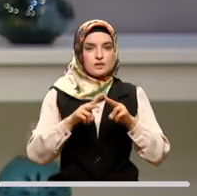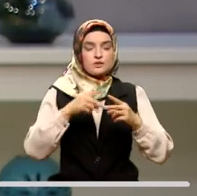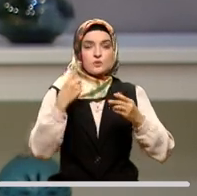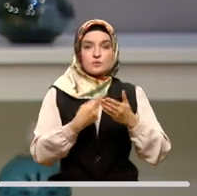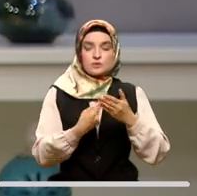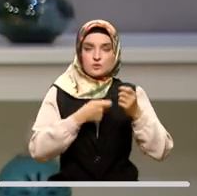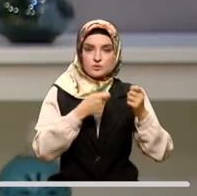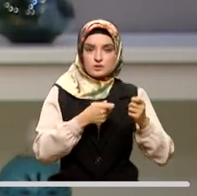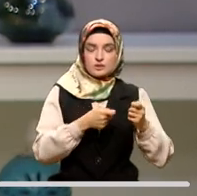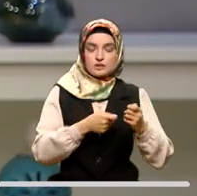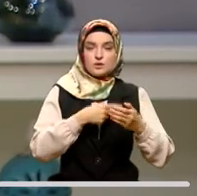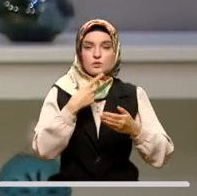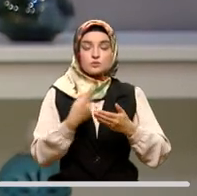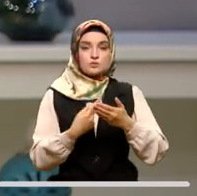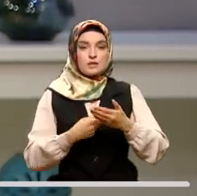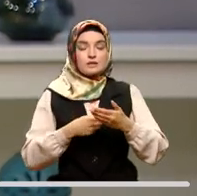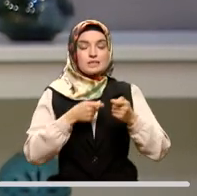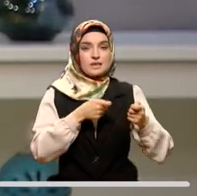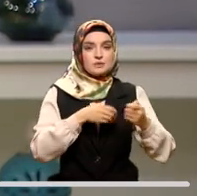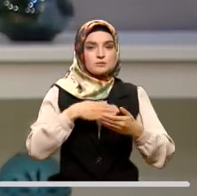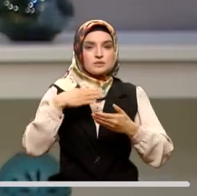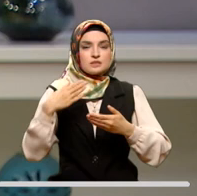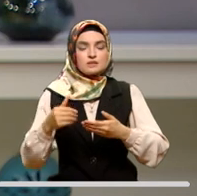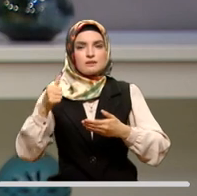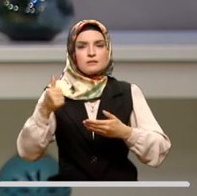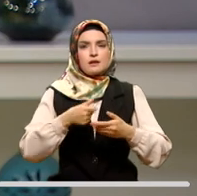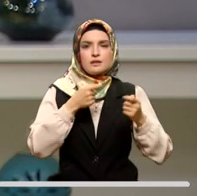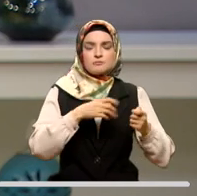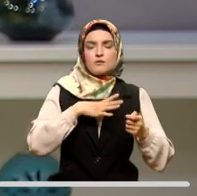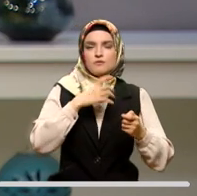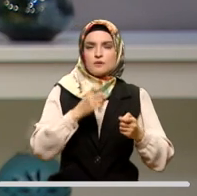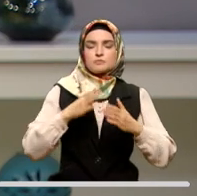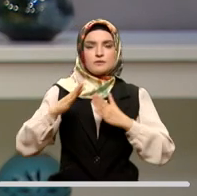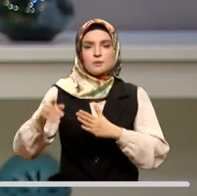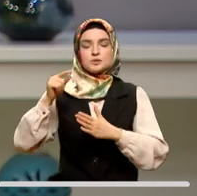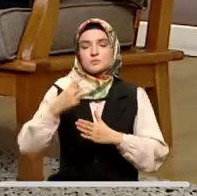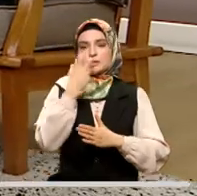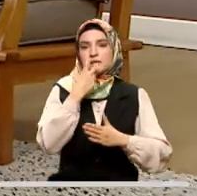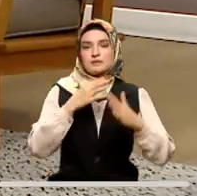eğitimi dışında neler oluyor, değerler eğitimde var mı konularıyla devam edeceğiz. Şimdi güzel bir eser arası ama.